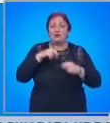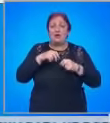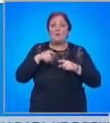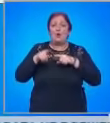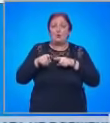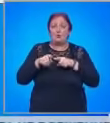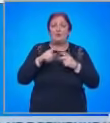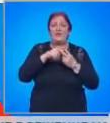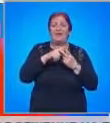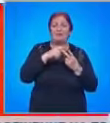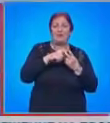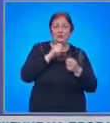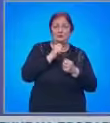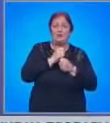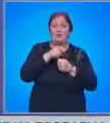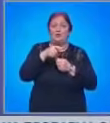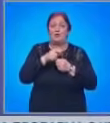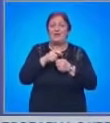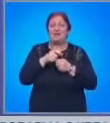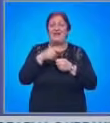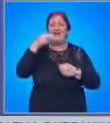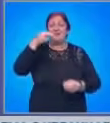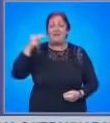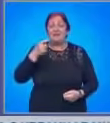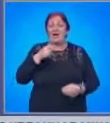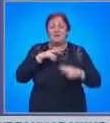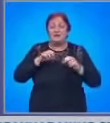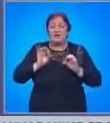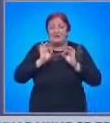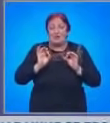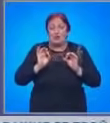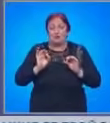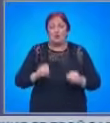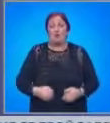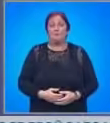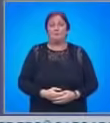Иво Никодимов работи по тази тема. Добър вечер, Иво. Какво точно се разследва, да ни кажеш?